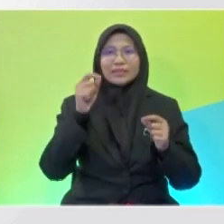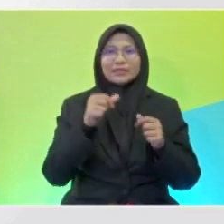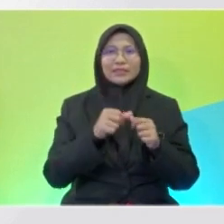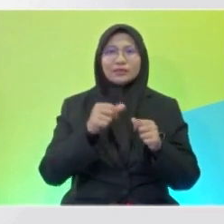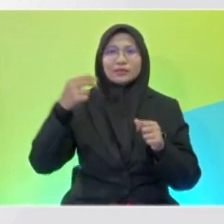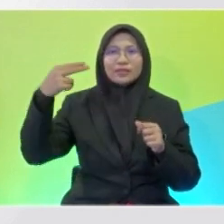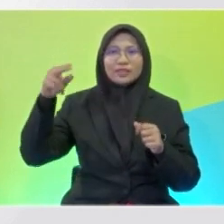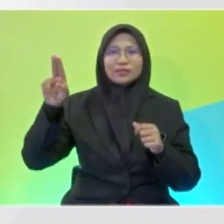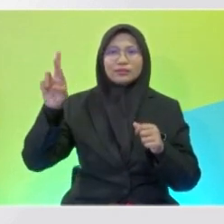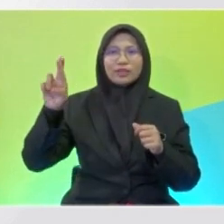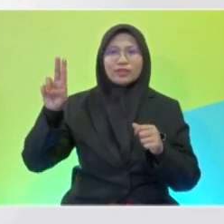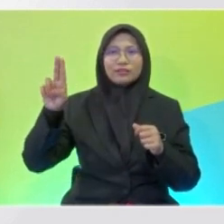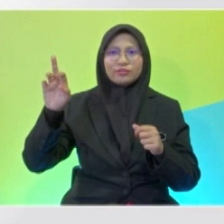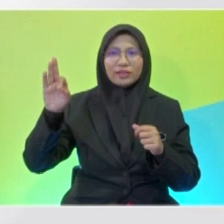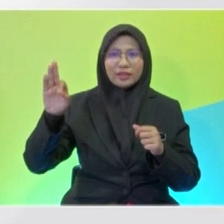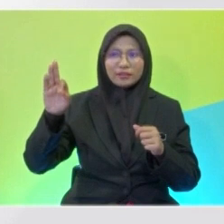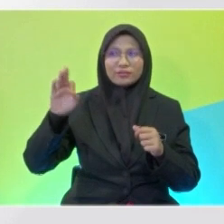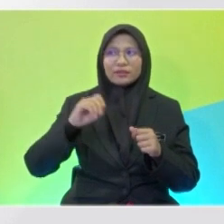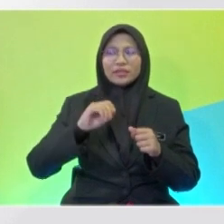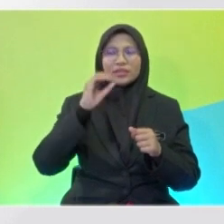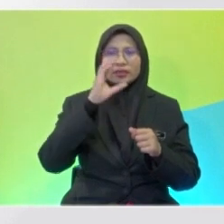makanan yang mengandung